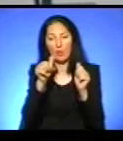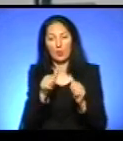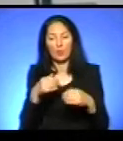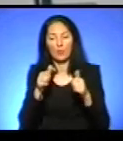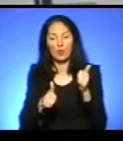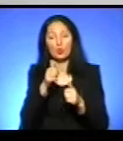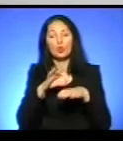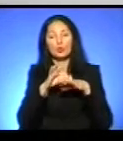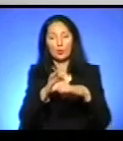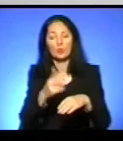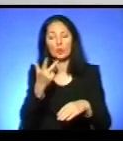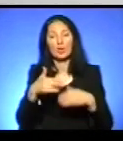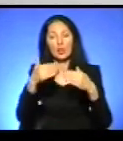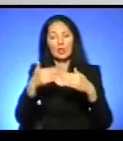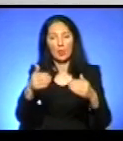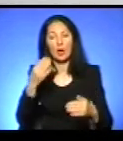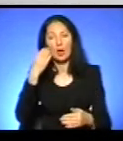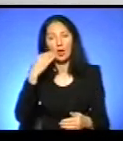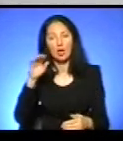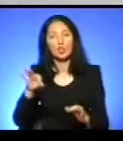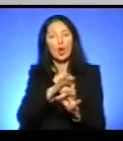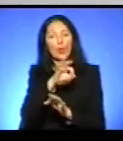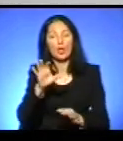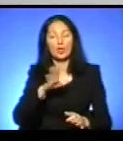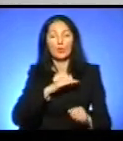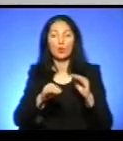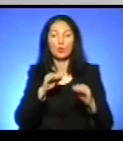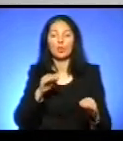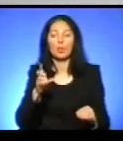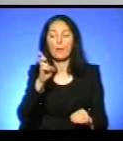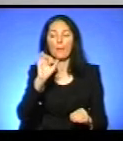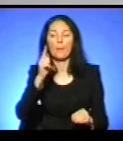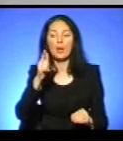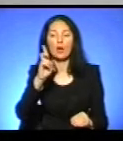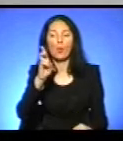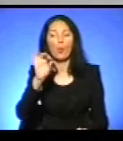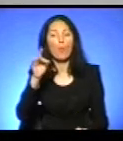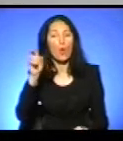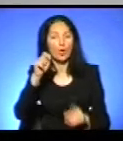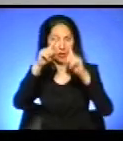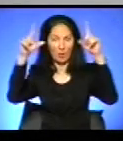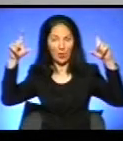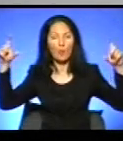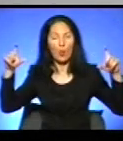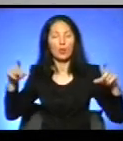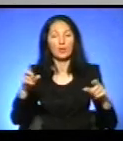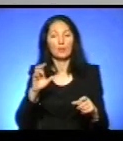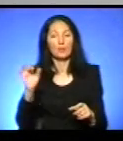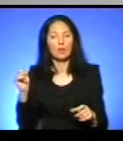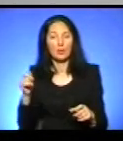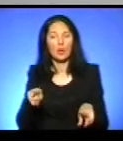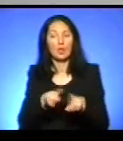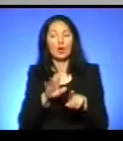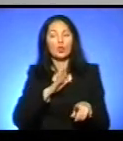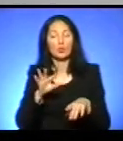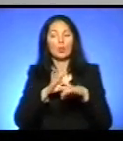3 етапи. Кращі проекти будуть розміщені на бігбордах, на сітілайтах. Також буде проведено конкурс антикорупційних